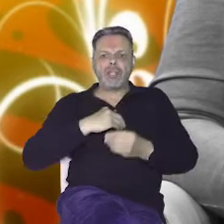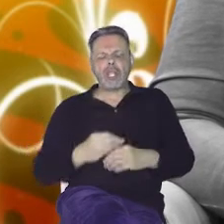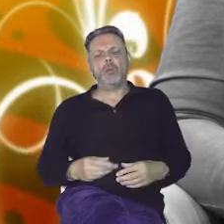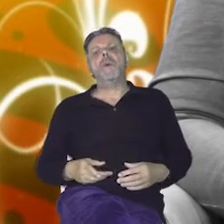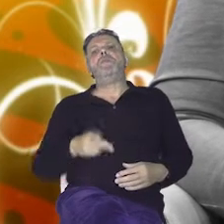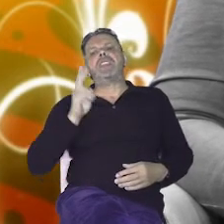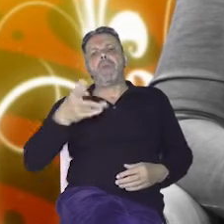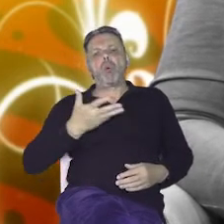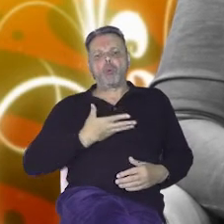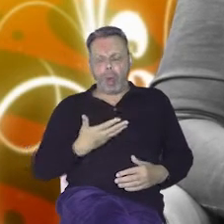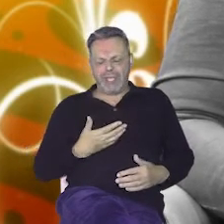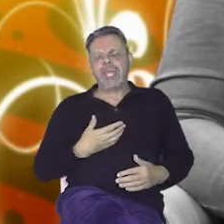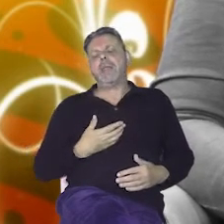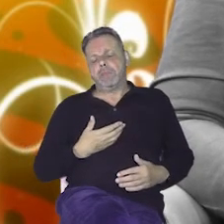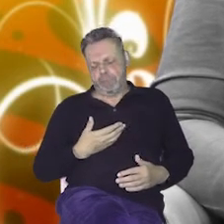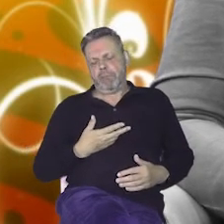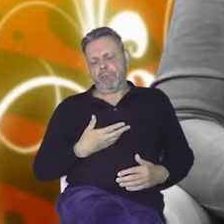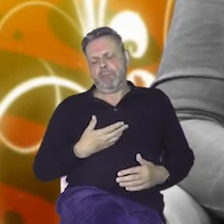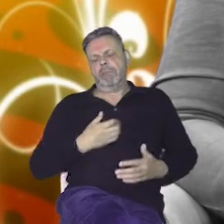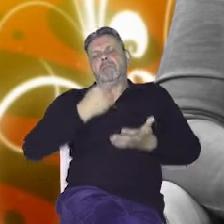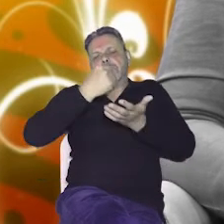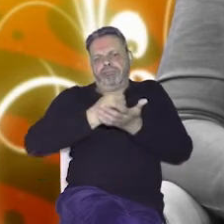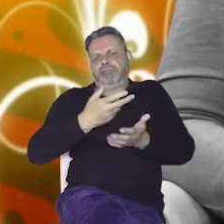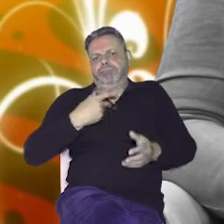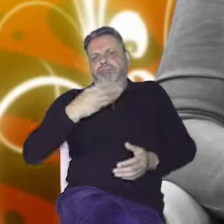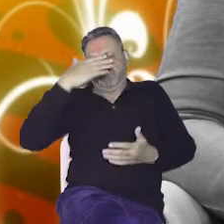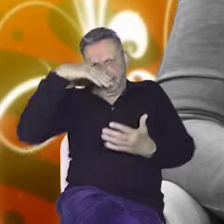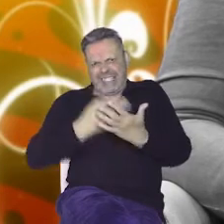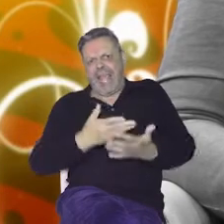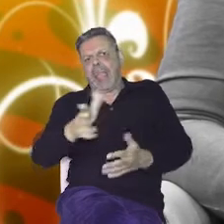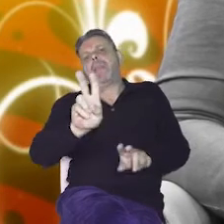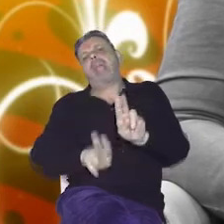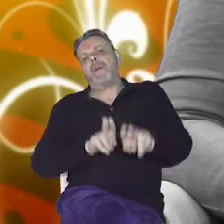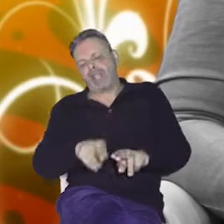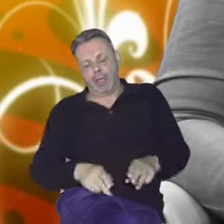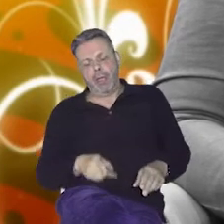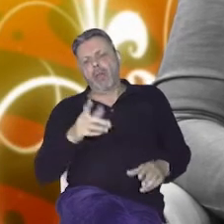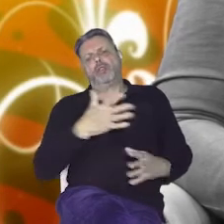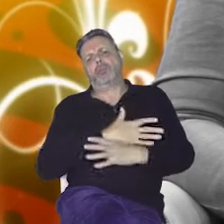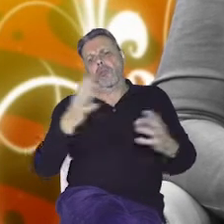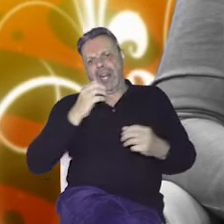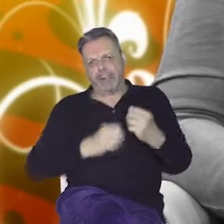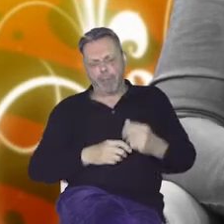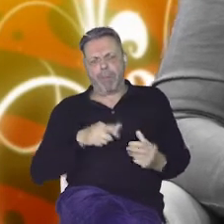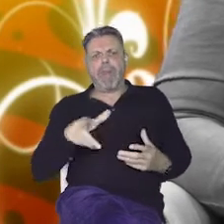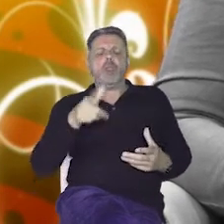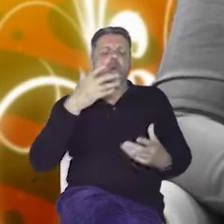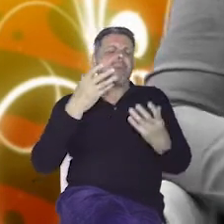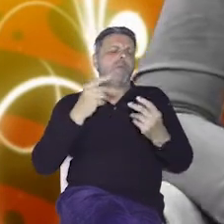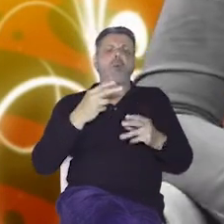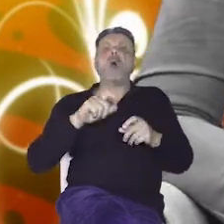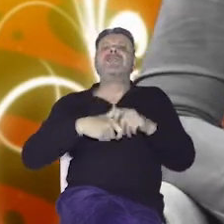mogu dobiti status njegovatelja. Da, tako da su to, znači to je veliki, veliki problem. Mislim, i tu bi puno toga